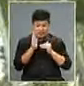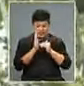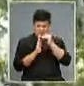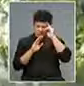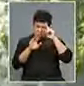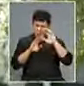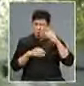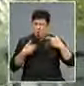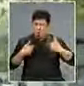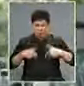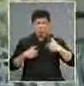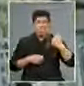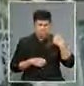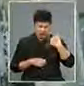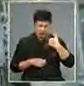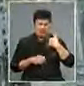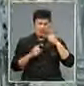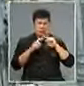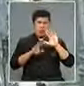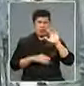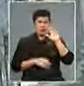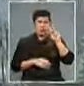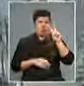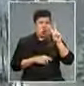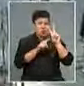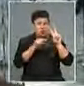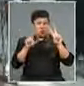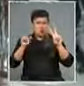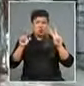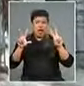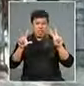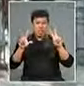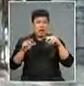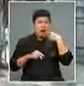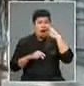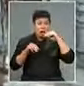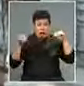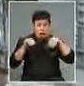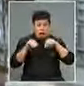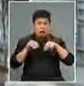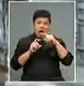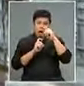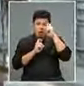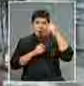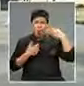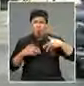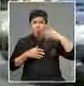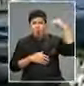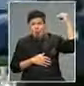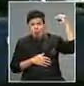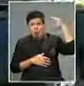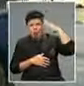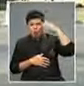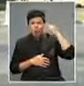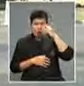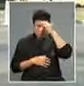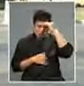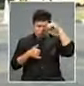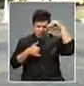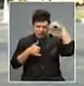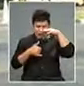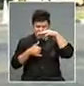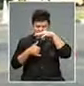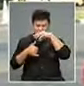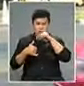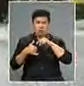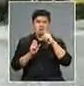าร้อนแรงไม่แพ้การเมืองครับคืออยู่ที่ 32-33 องศาใครอยู่แถวนั้นระวังอันตรายจากความร้อนและรังสี UV เวลาอยู่กลางแจ้งนานๆด้วยนะ